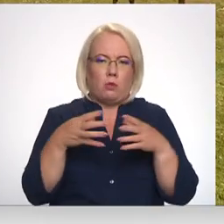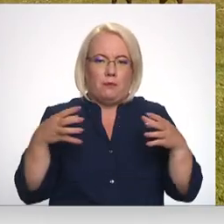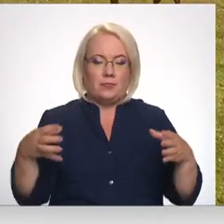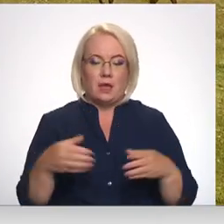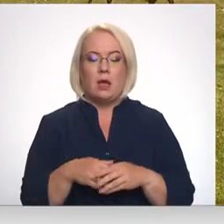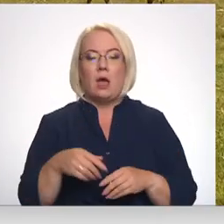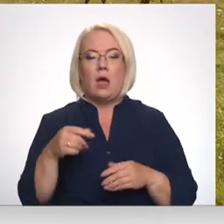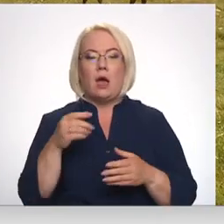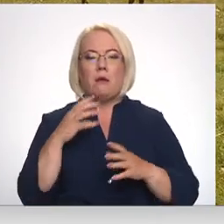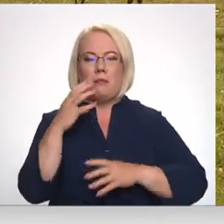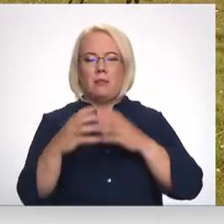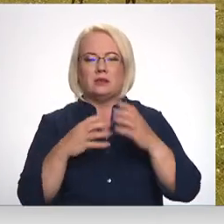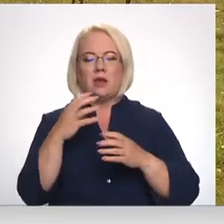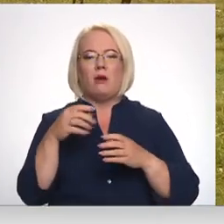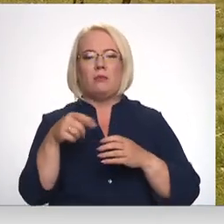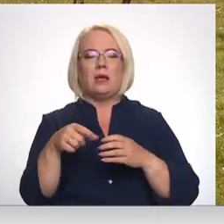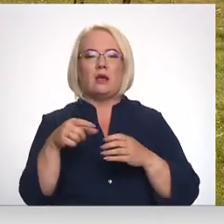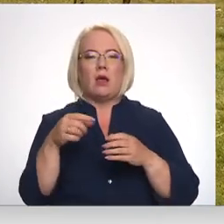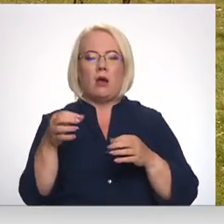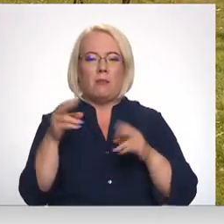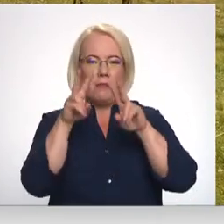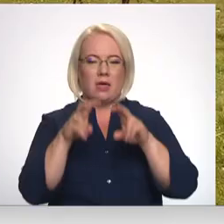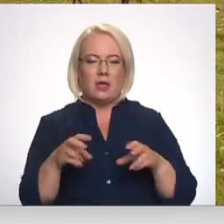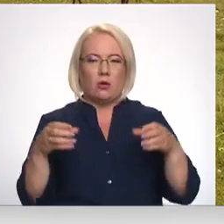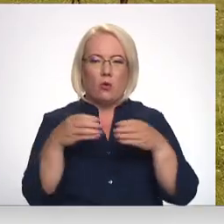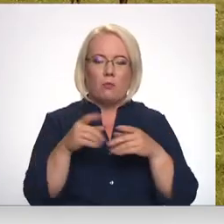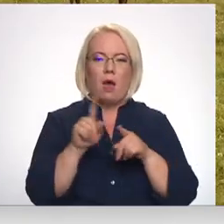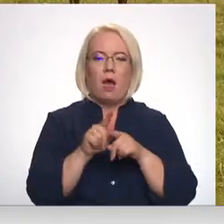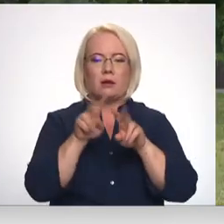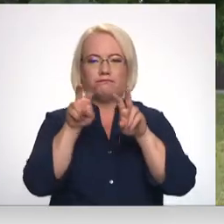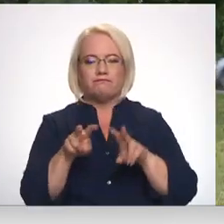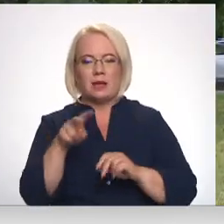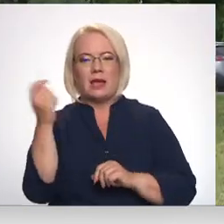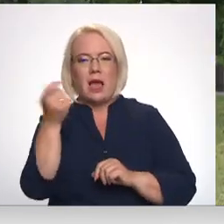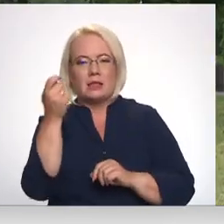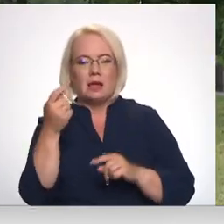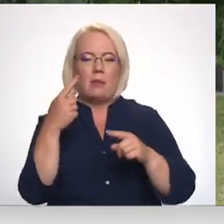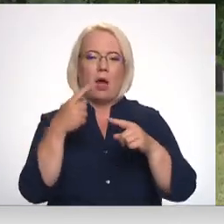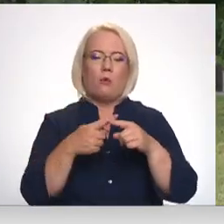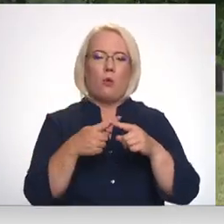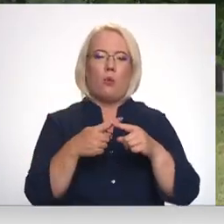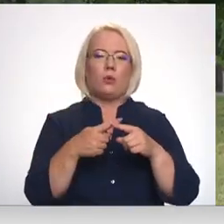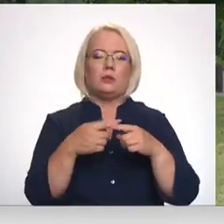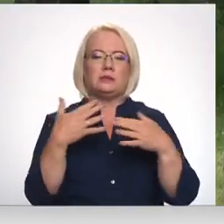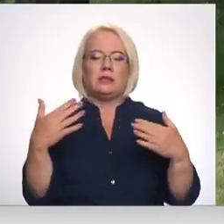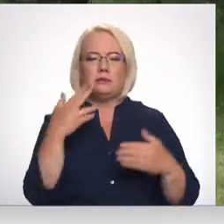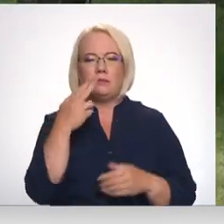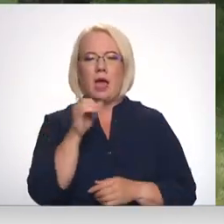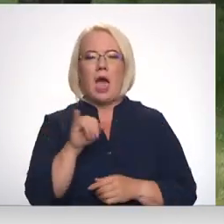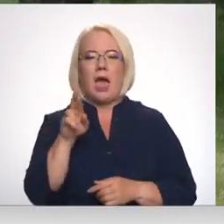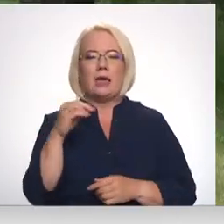Starptautiska pētnieka grupa Latvijā eksperimentālā kārta audzēs ganībām un zālienām piemēroto daudzgadīgo aireni, tai piešķirot gēnus, kas